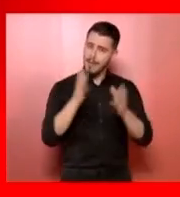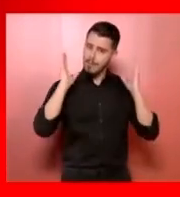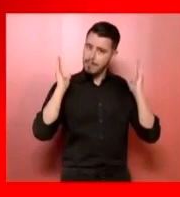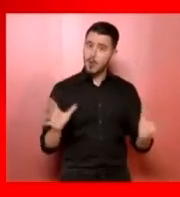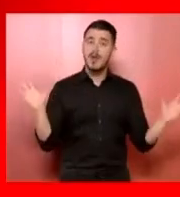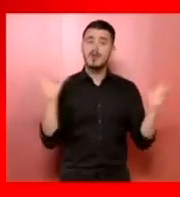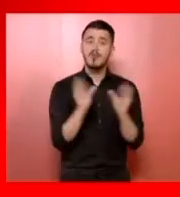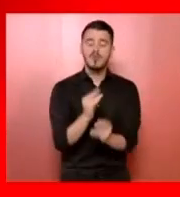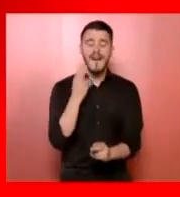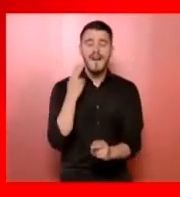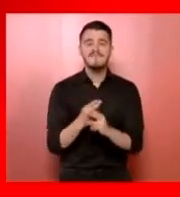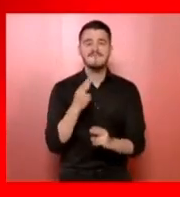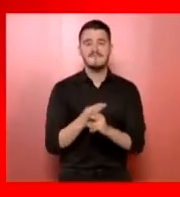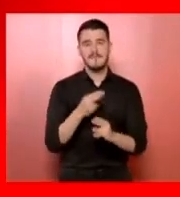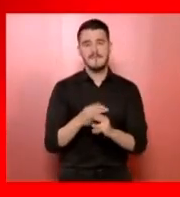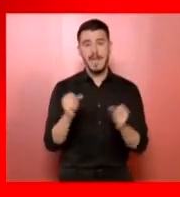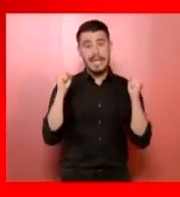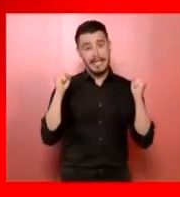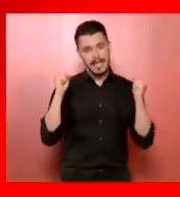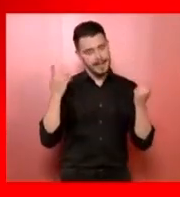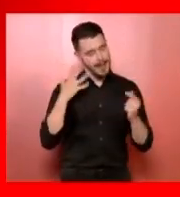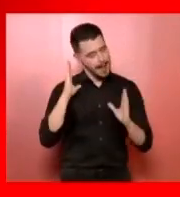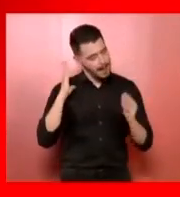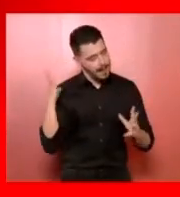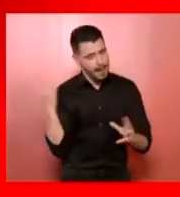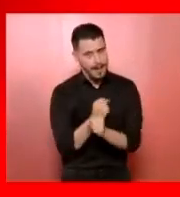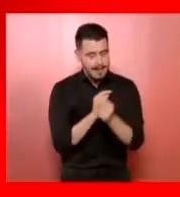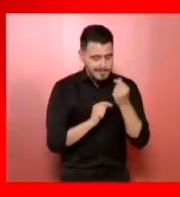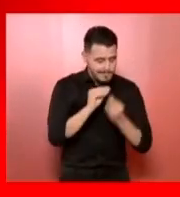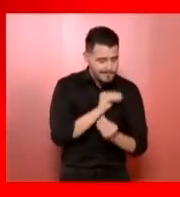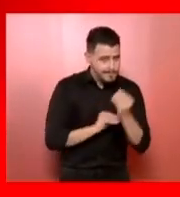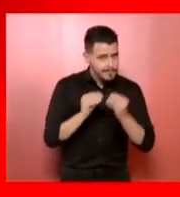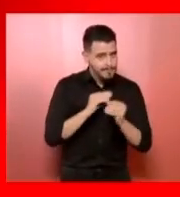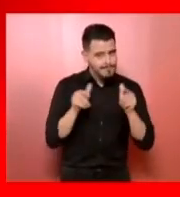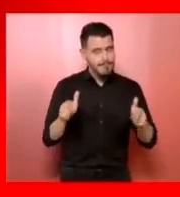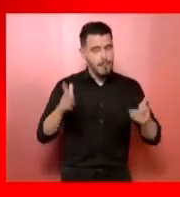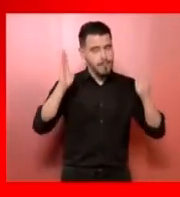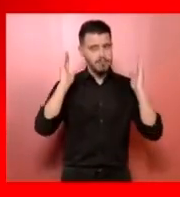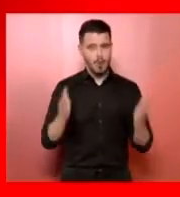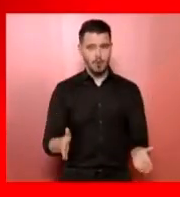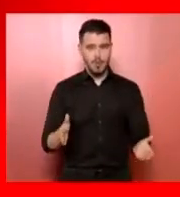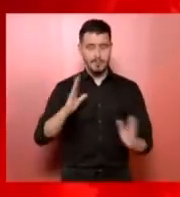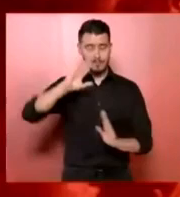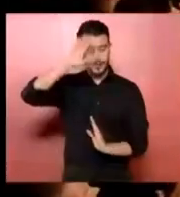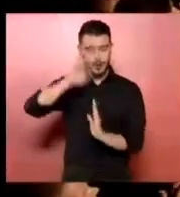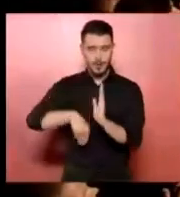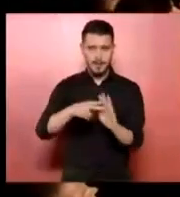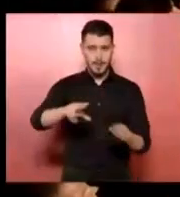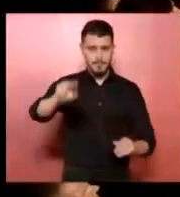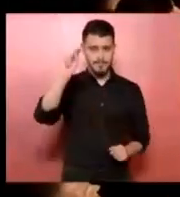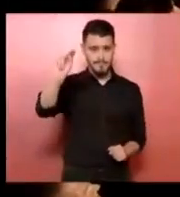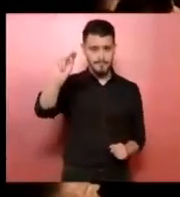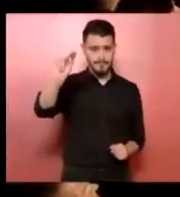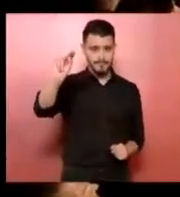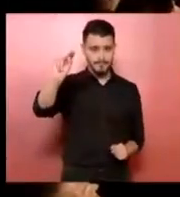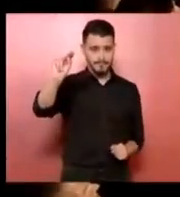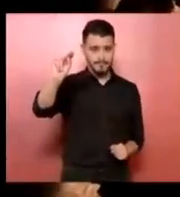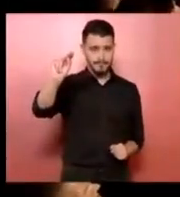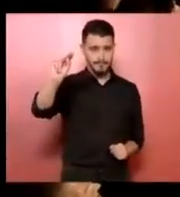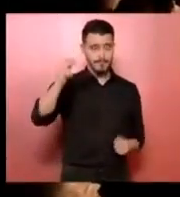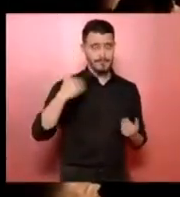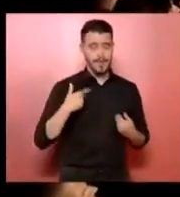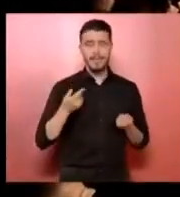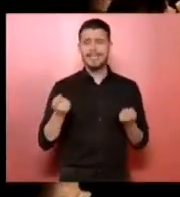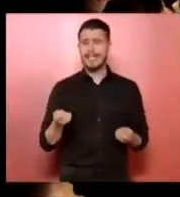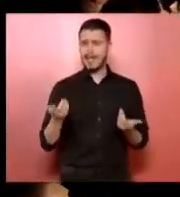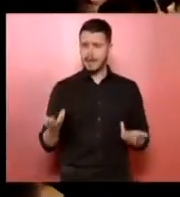σημαντικό. Αλλά το τελευταίο, θέλω να σας δώσω μια υπόσχεση τι κάναμε και άρα μια